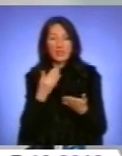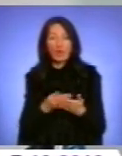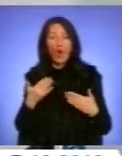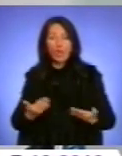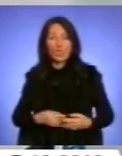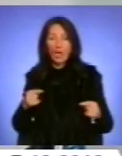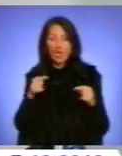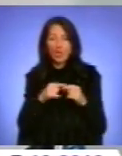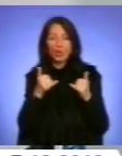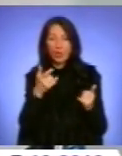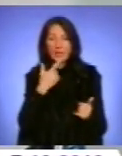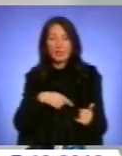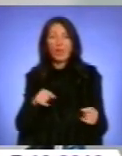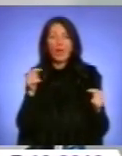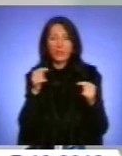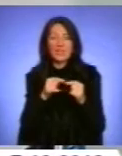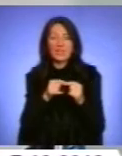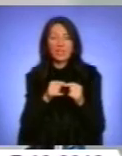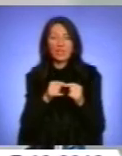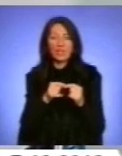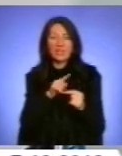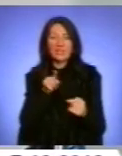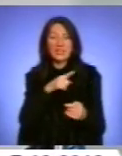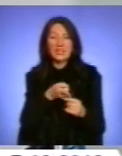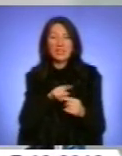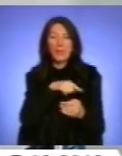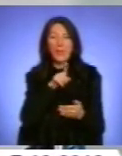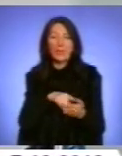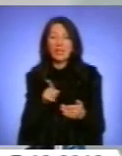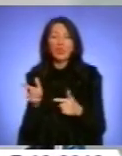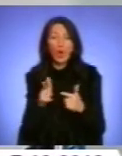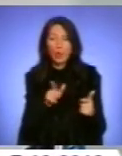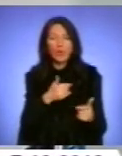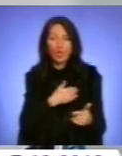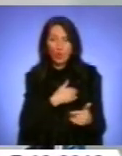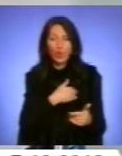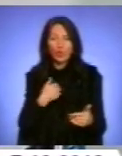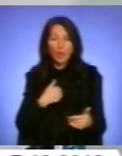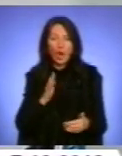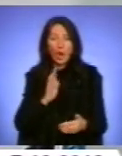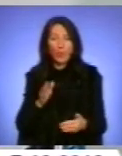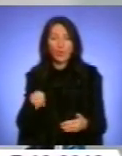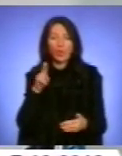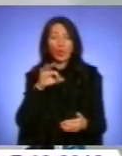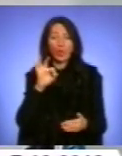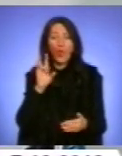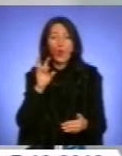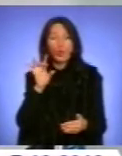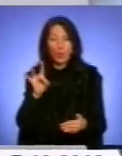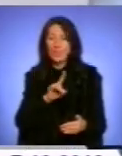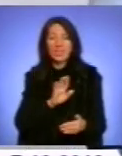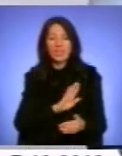для себе визначитися з цим питанням, чи готовий, чи хоче я бути донором, чи